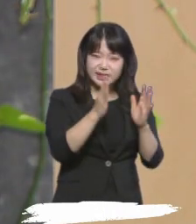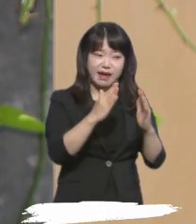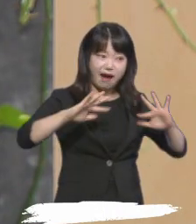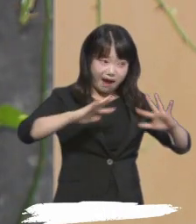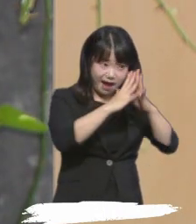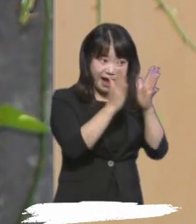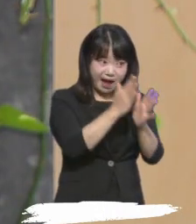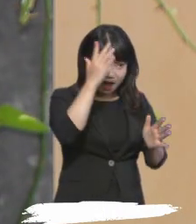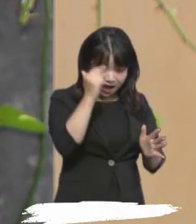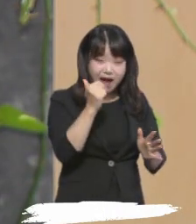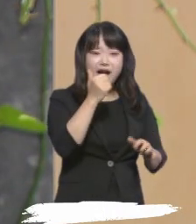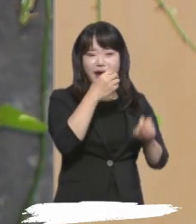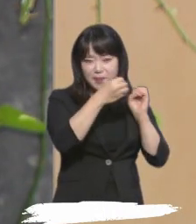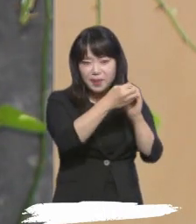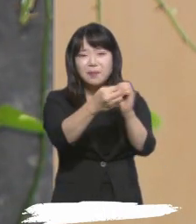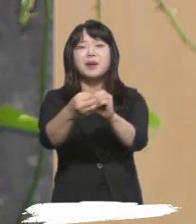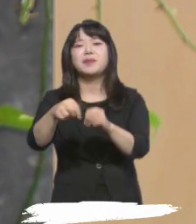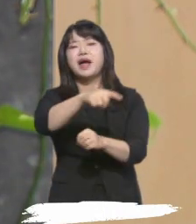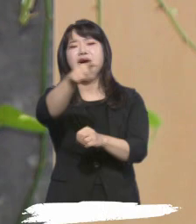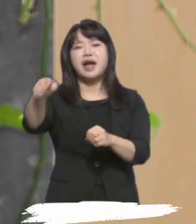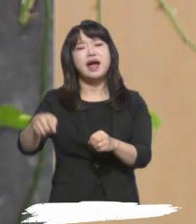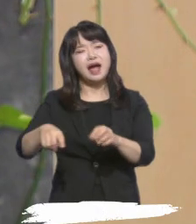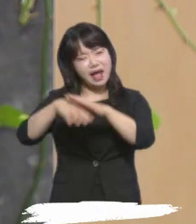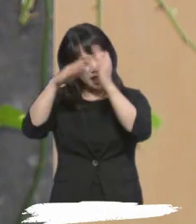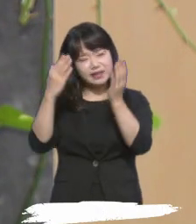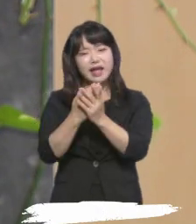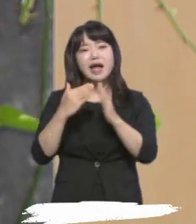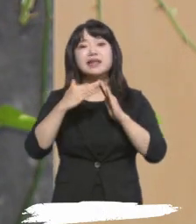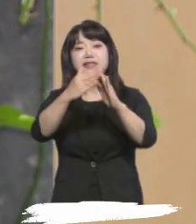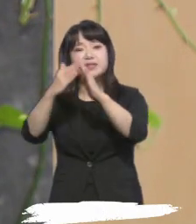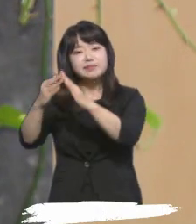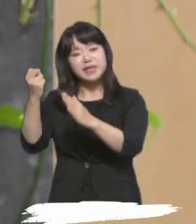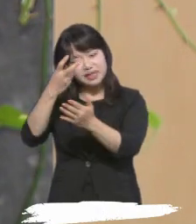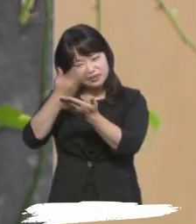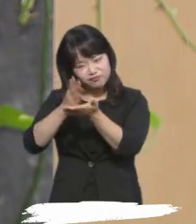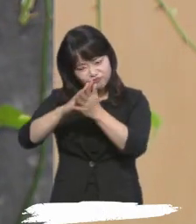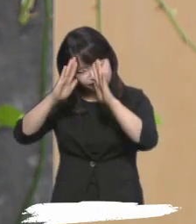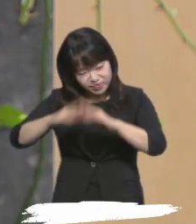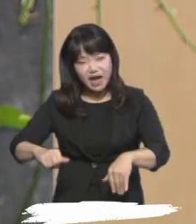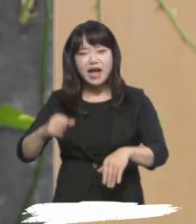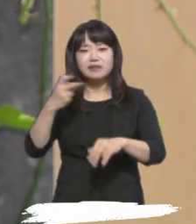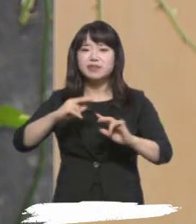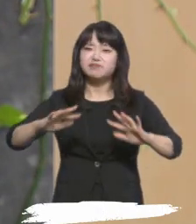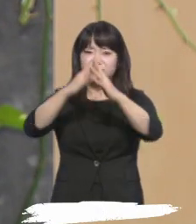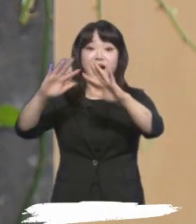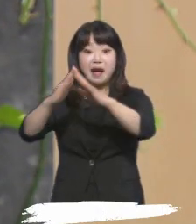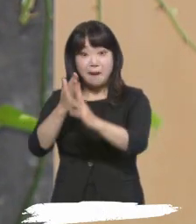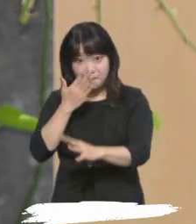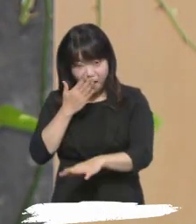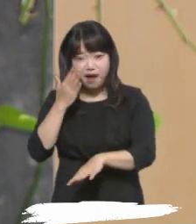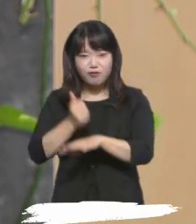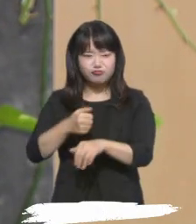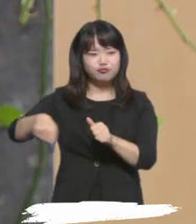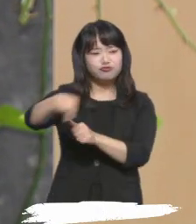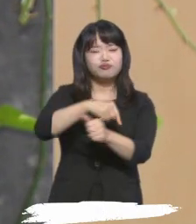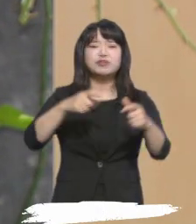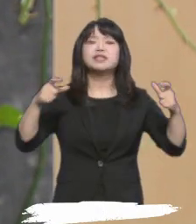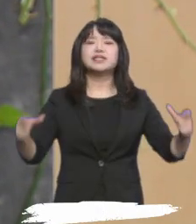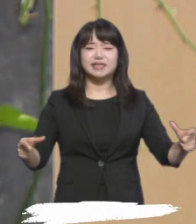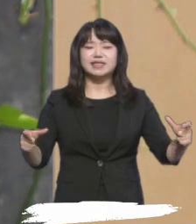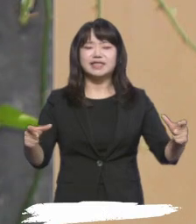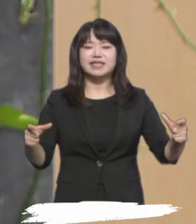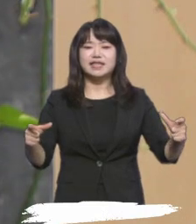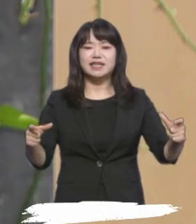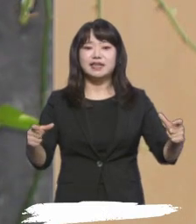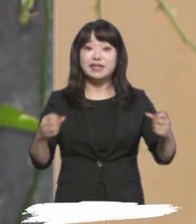효과로 인해서 노후된 건물들은 다시 건물을 새로이 그 지어서 그 주변 일대가 그